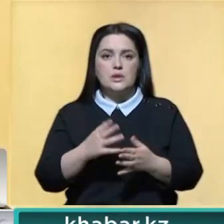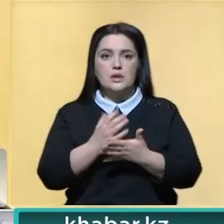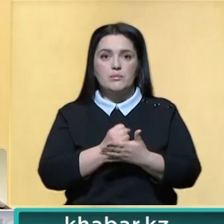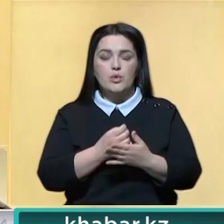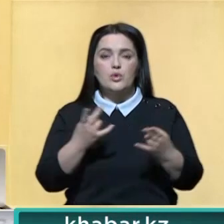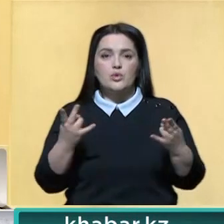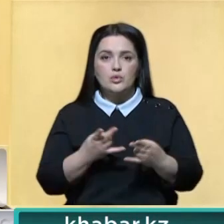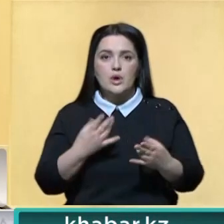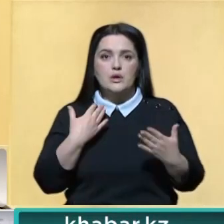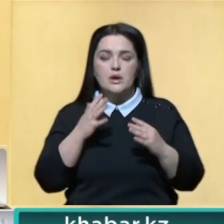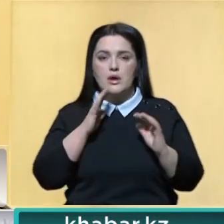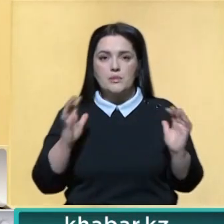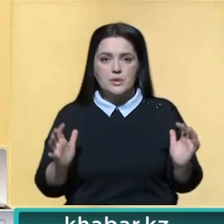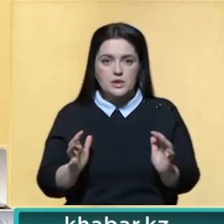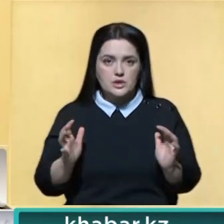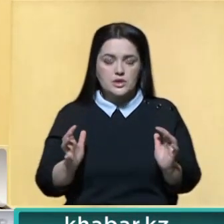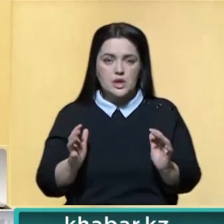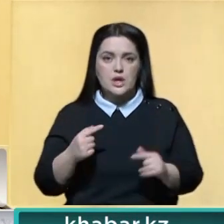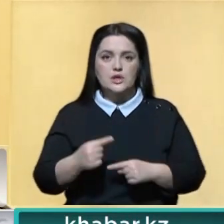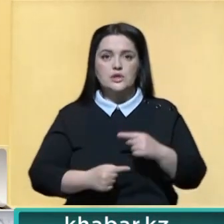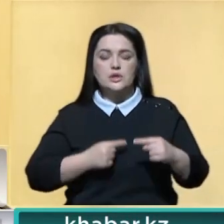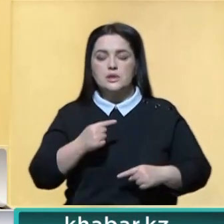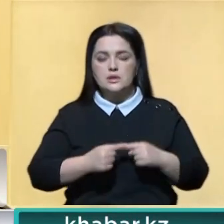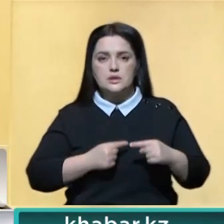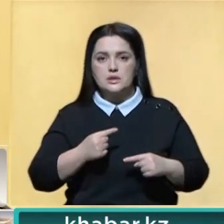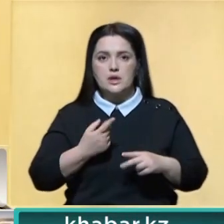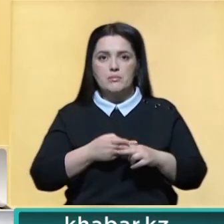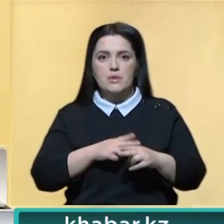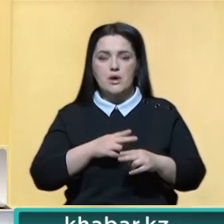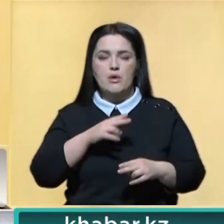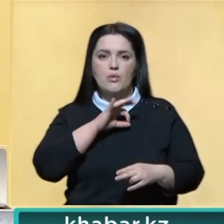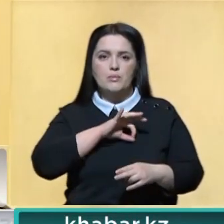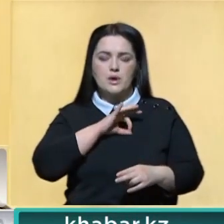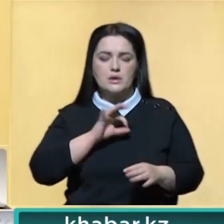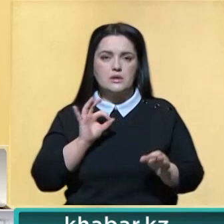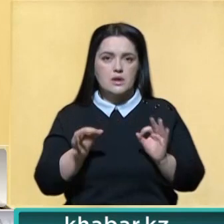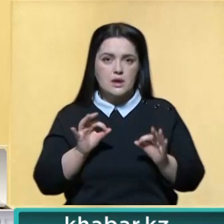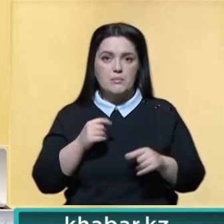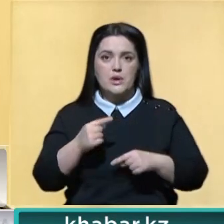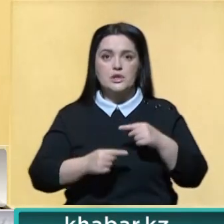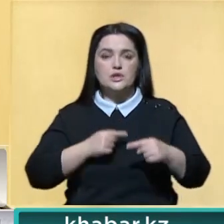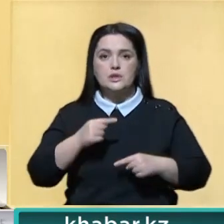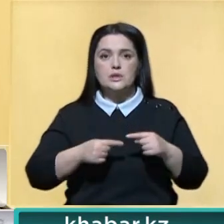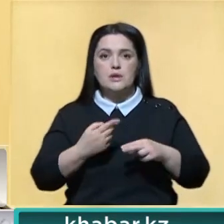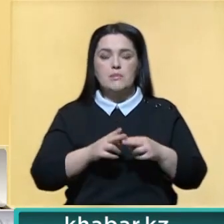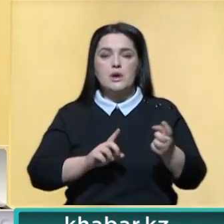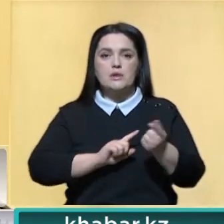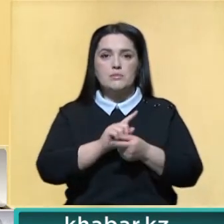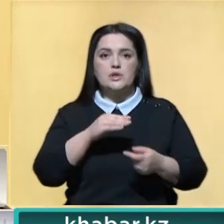нужно к нему относиться бережно, через умеренное потребление, через какие-то реформы